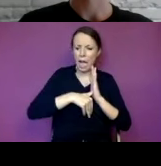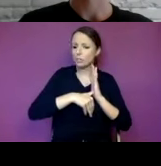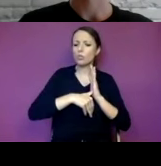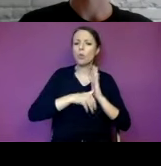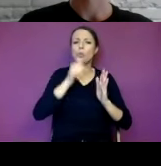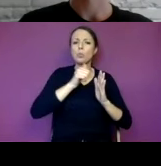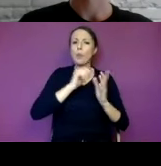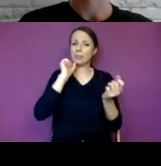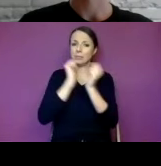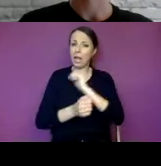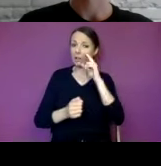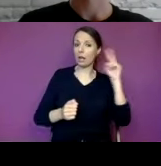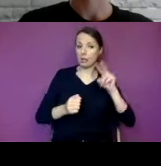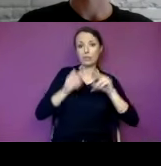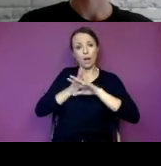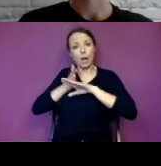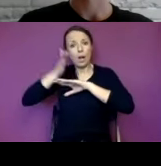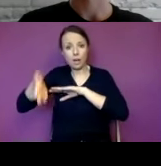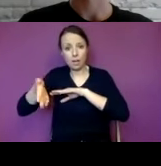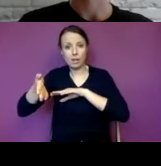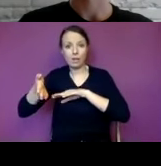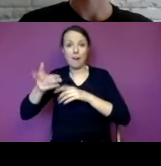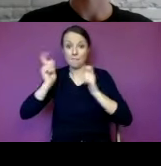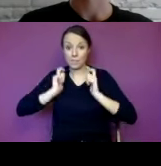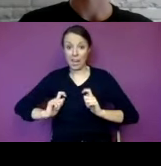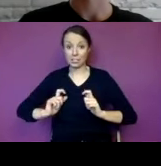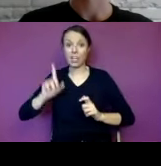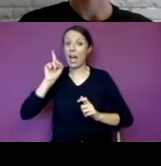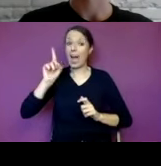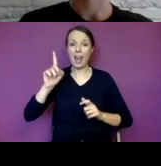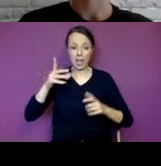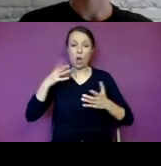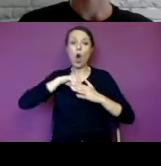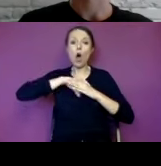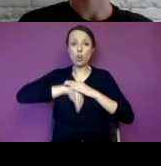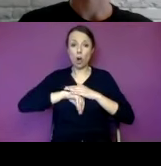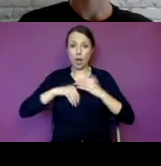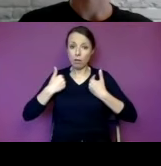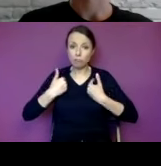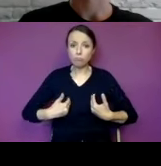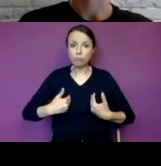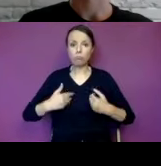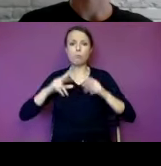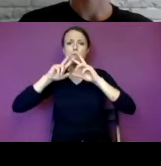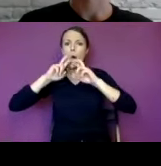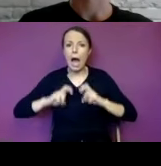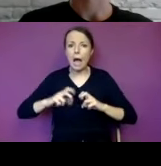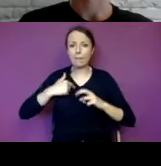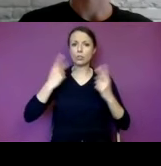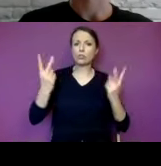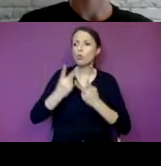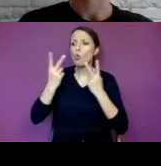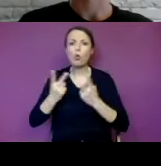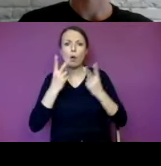w takiej roli badacza czy badaczki, który szuka pewnej prawdy